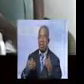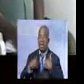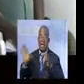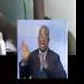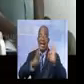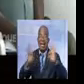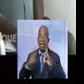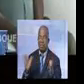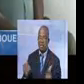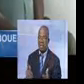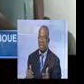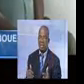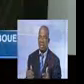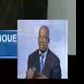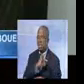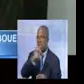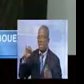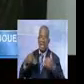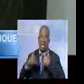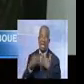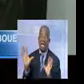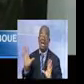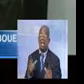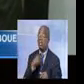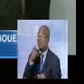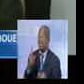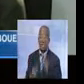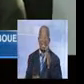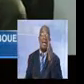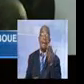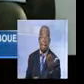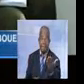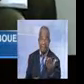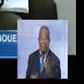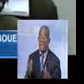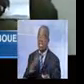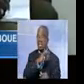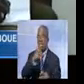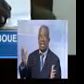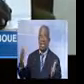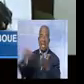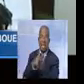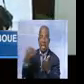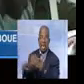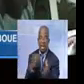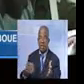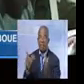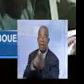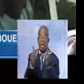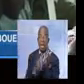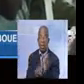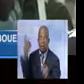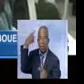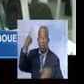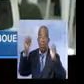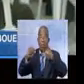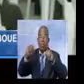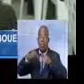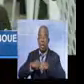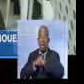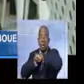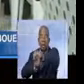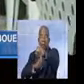agents des eaux et forêts la qualité d'officier de police judiciaire, leur donnant plus de moyens d'investigation, de conduire